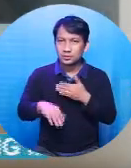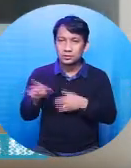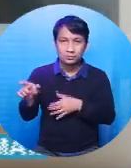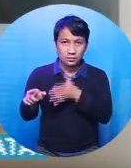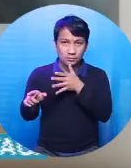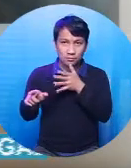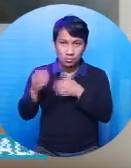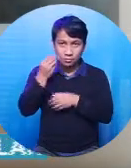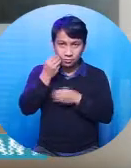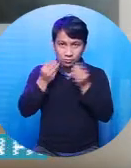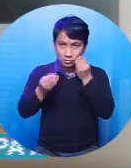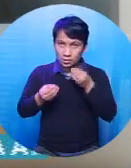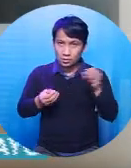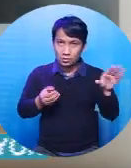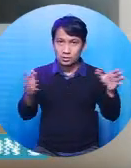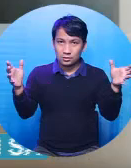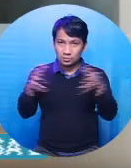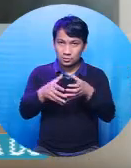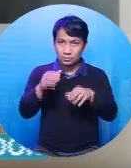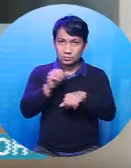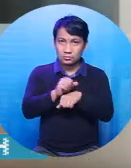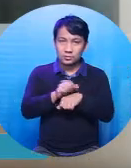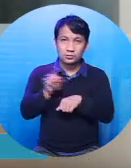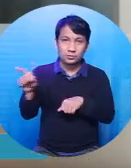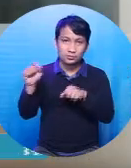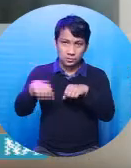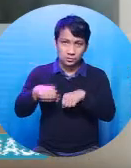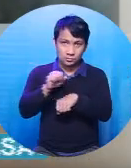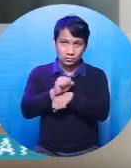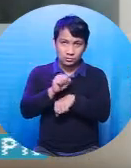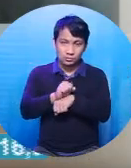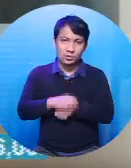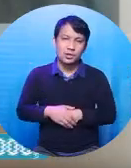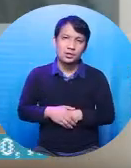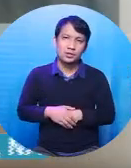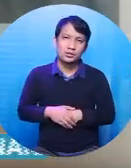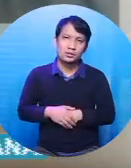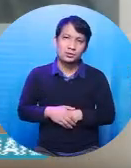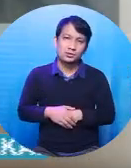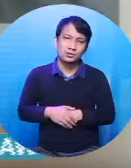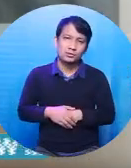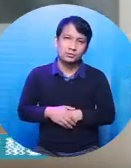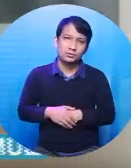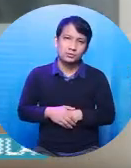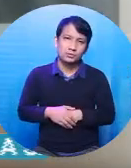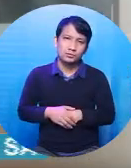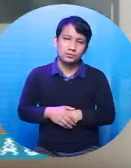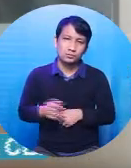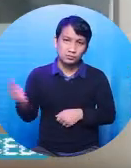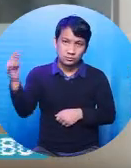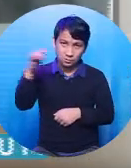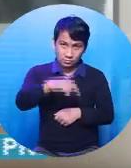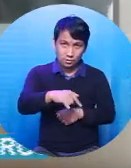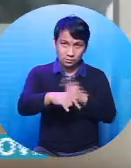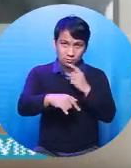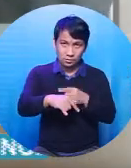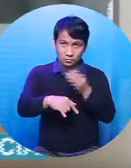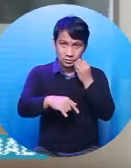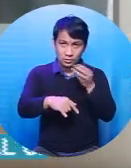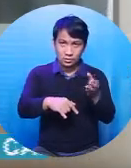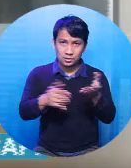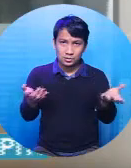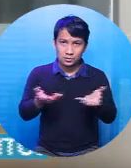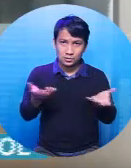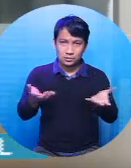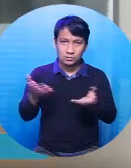ay uwi na, para sama-sama kayo at maghanap siyang trabaho rito. Now, may downside dyan. Kapag umuwi si Mama, saan